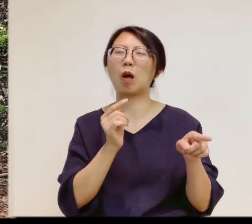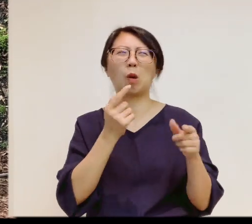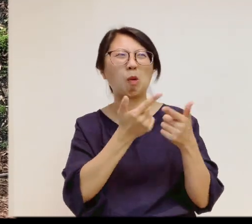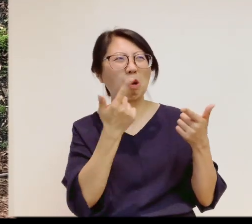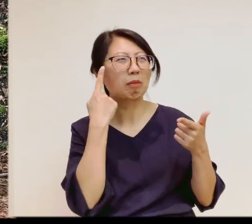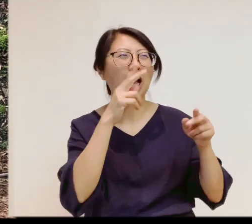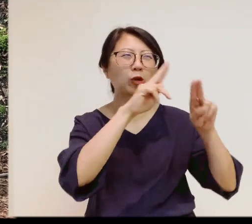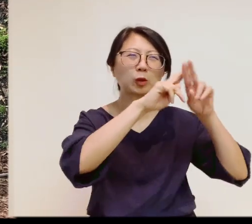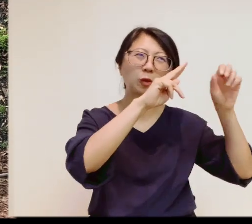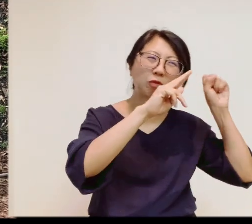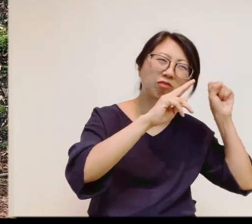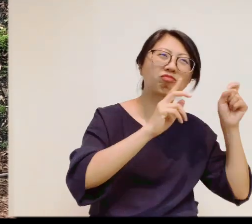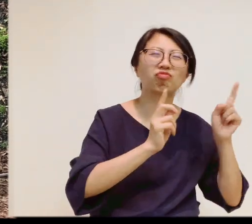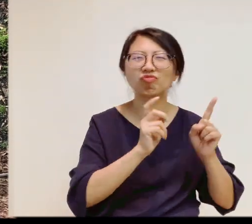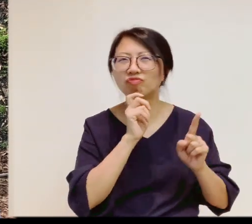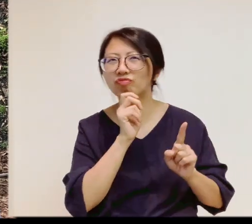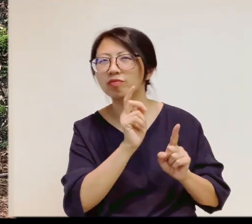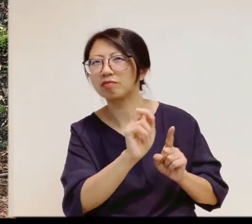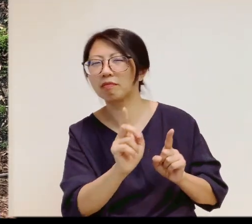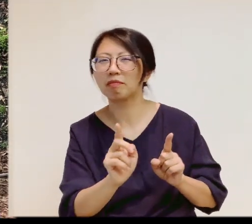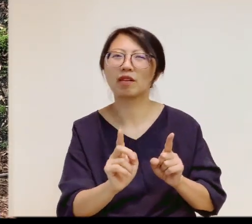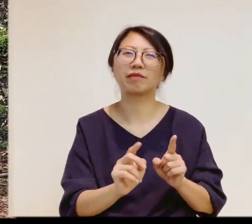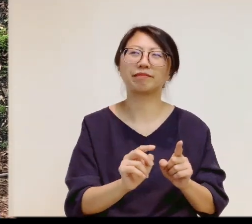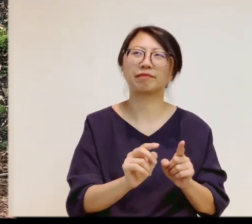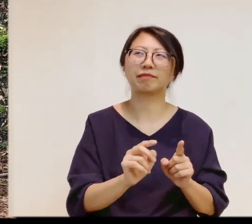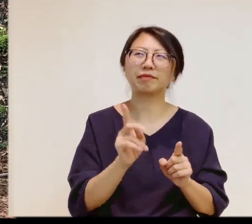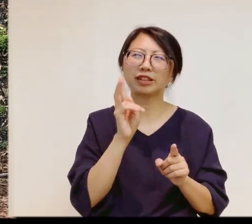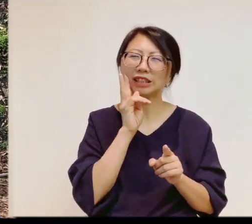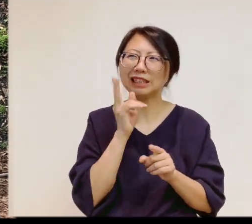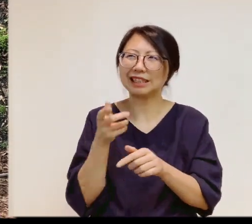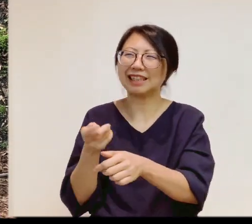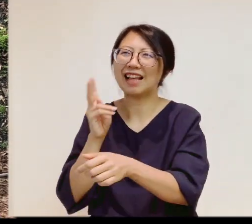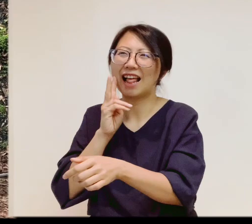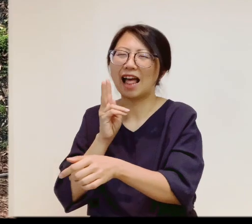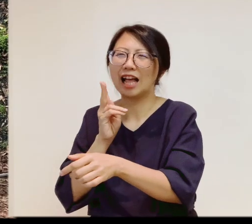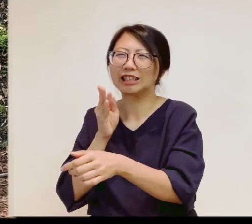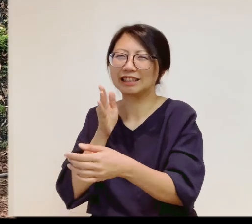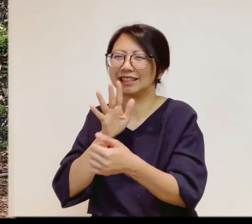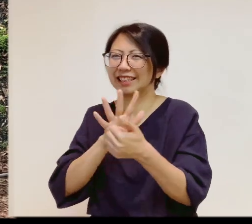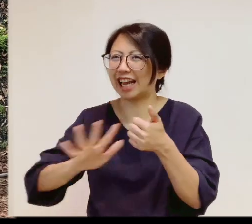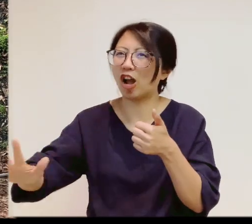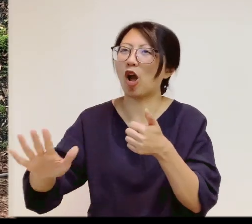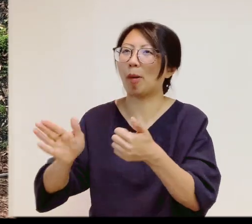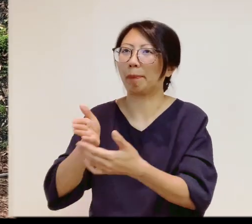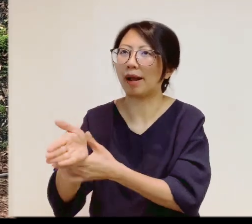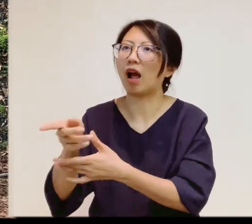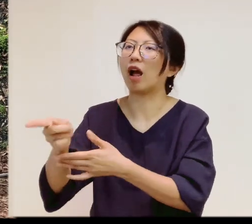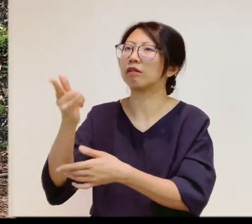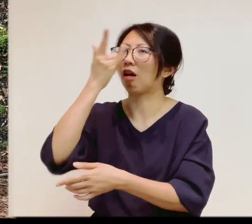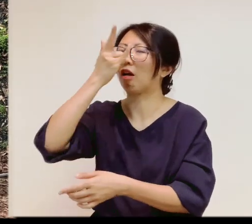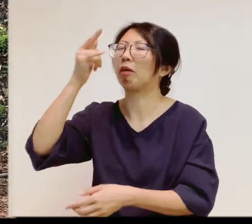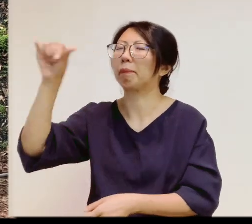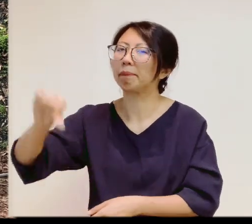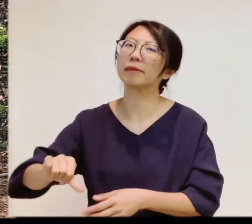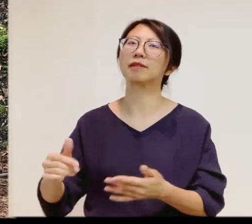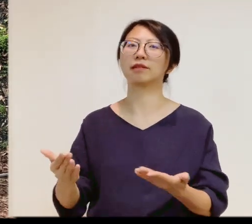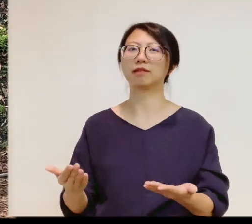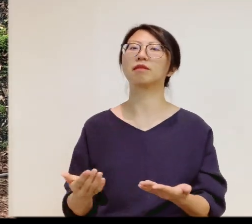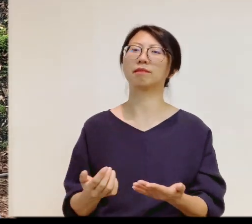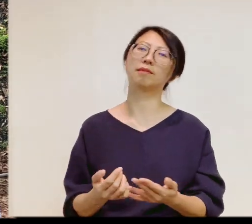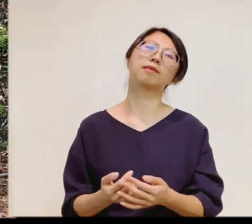佢哋好多亦都係啲共產主義者啊，係拉住呢個即係德國人嘅後腿嘅。咁所以咧，其實